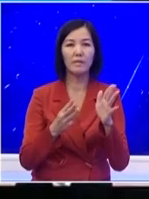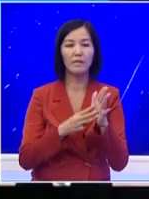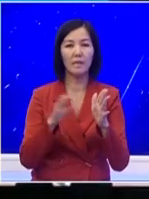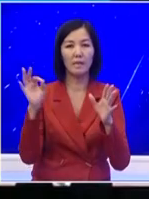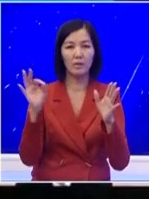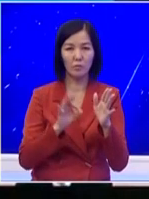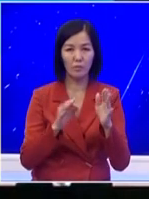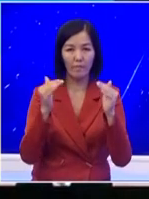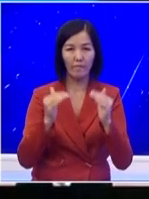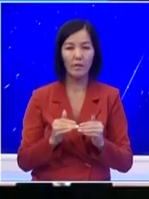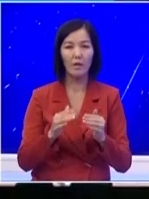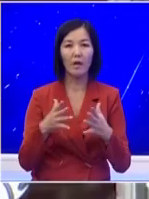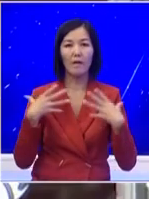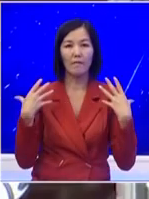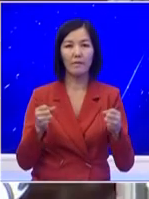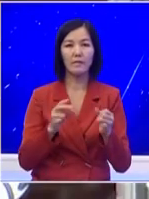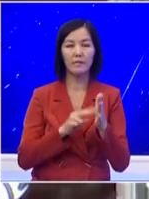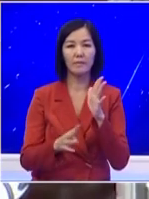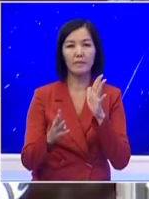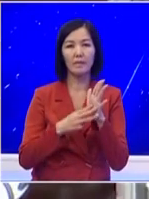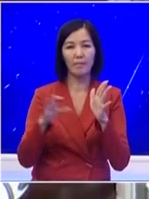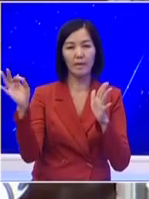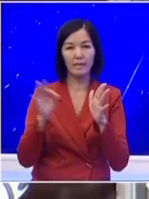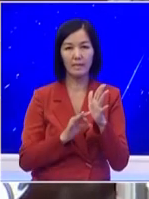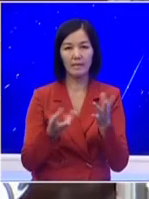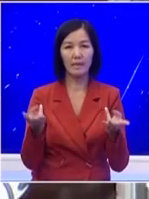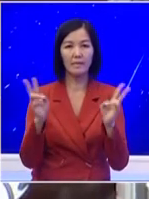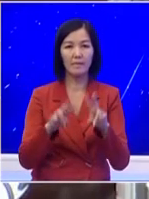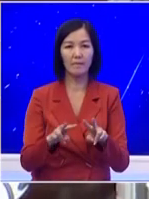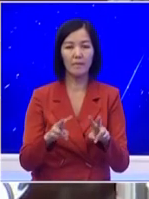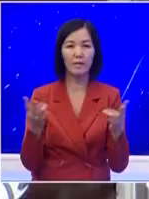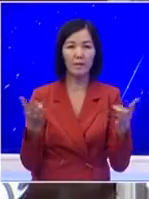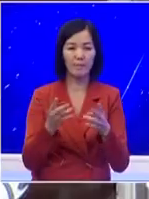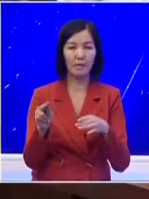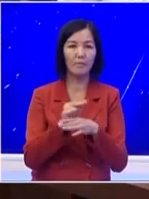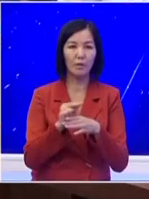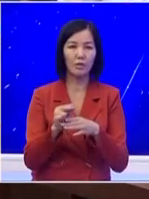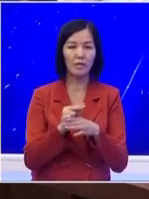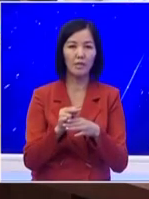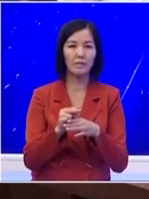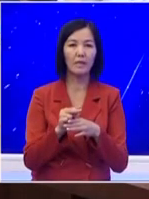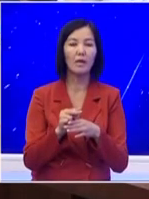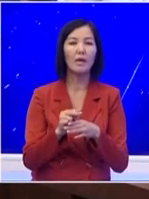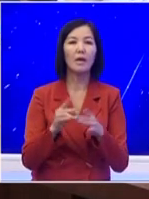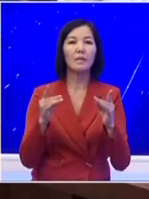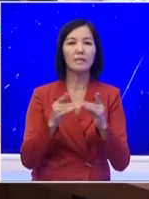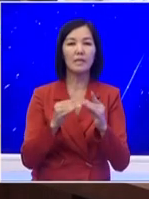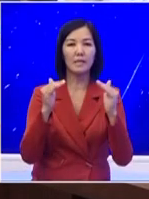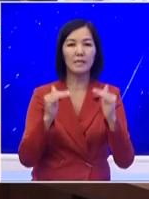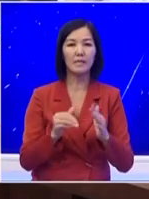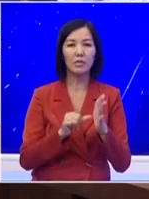0,82. Доля выздоровевших составляет 73%. Оставшиеся получают необходимое лечение. Загруженность коек снизилась